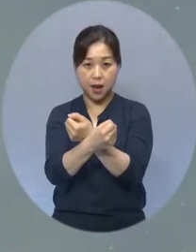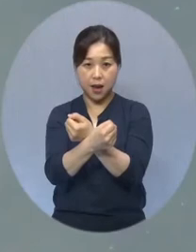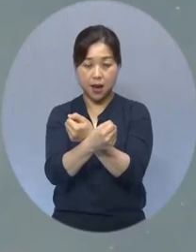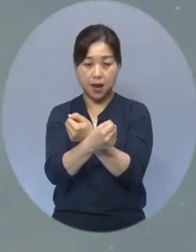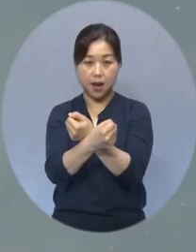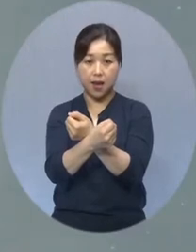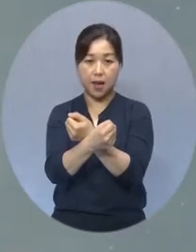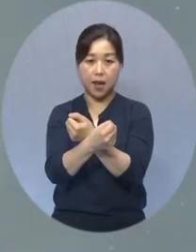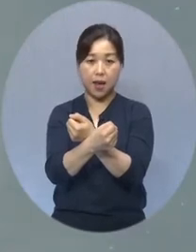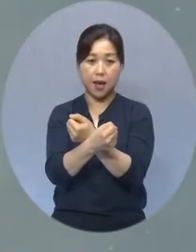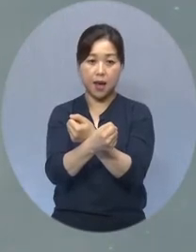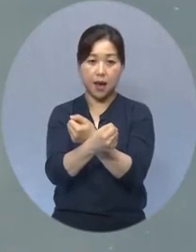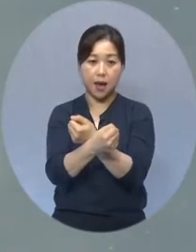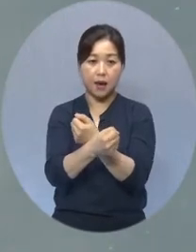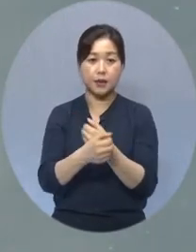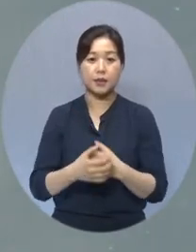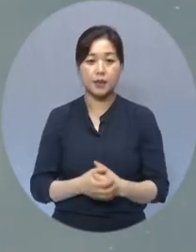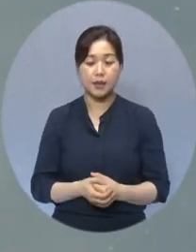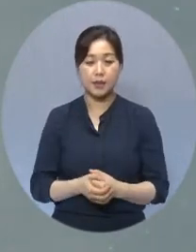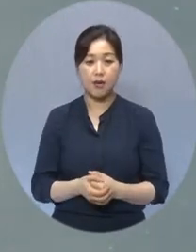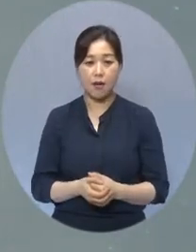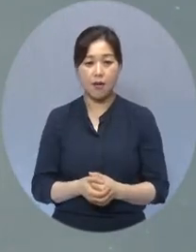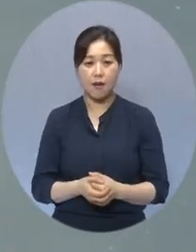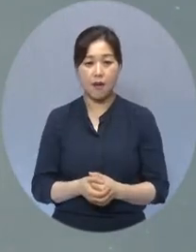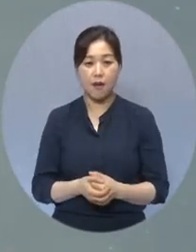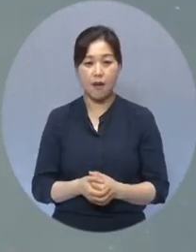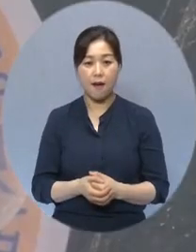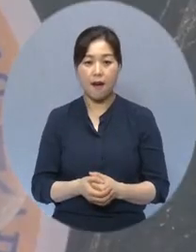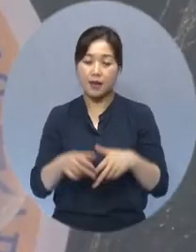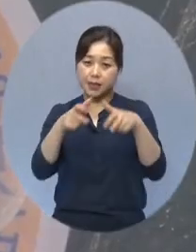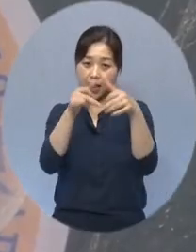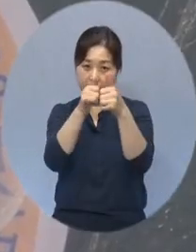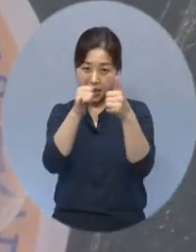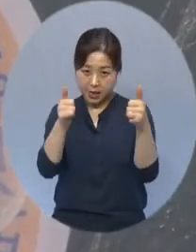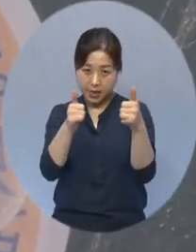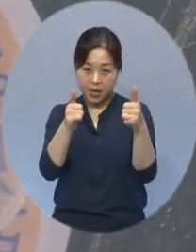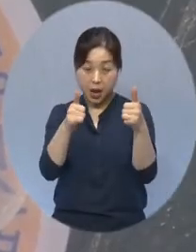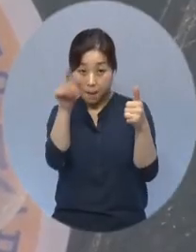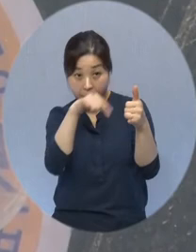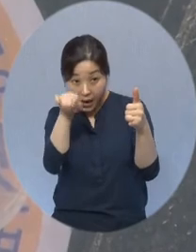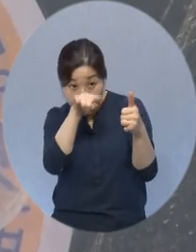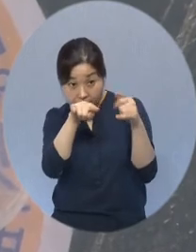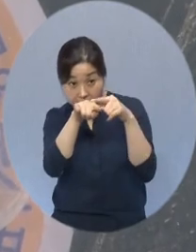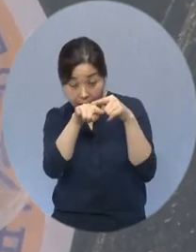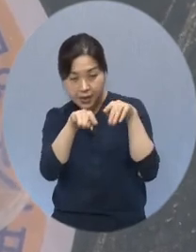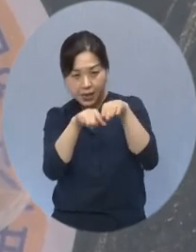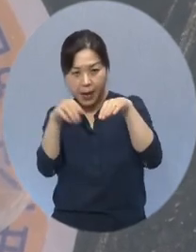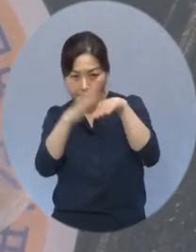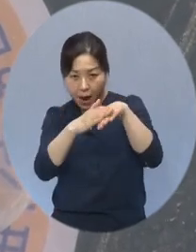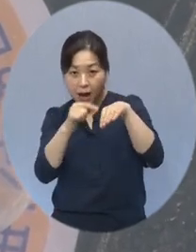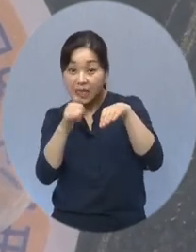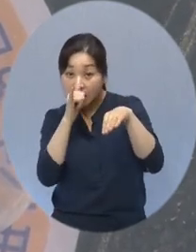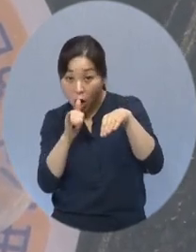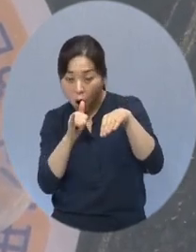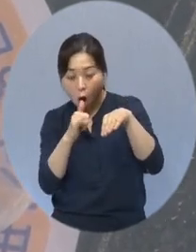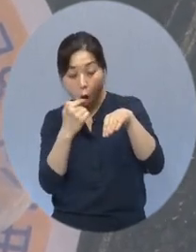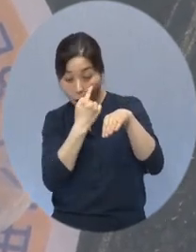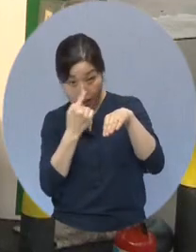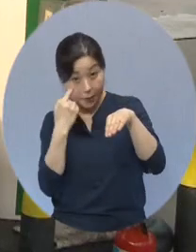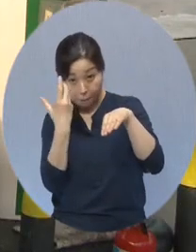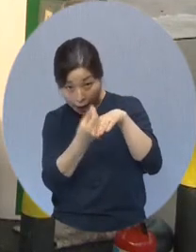거기 안에 대기하고 있는 분들이 장애인 표시에 대한 그 표시가 있으면 차량이 들어오면 네,